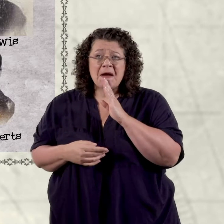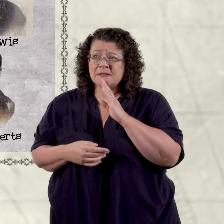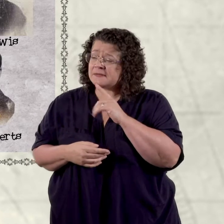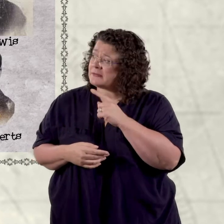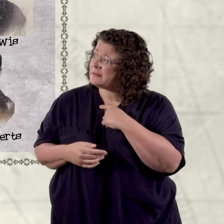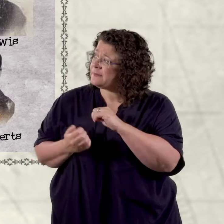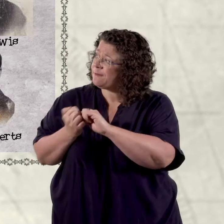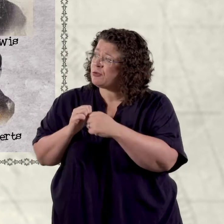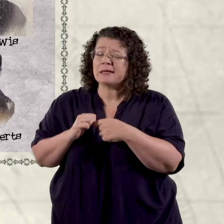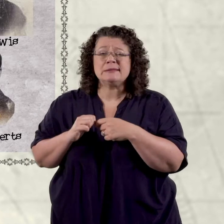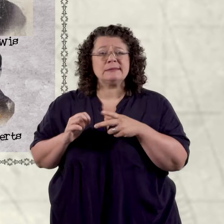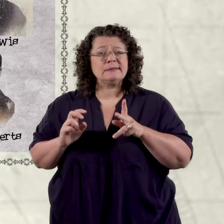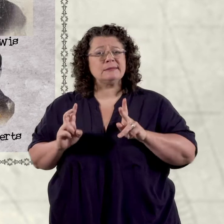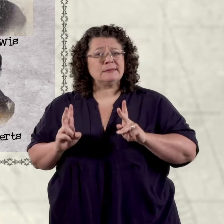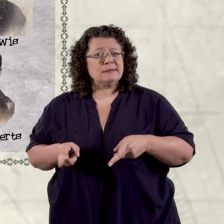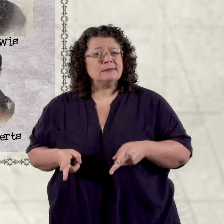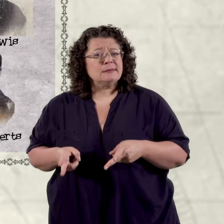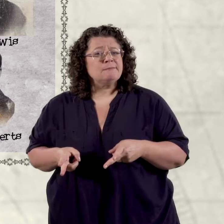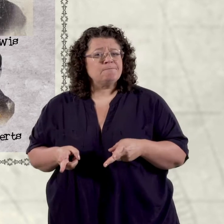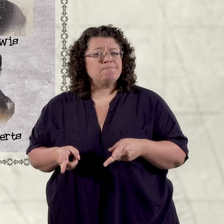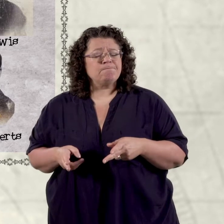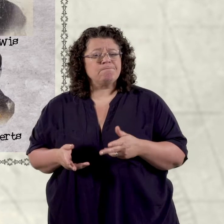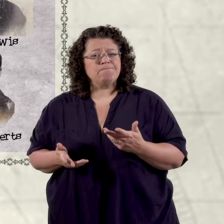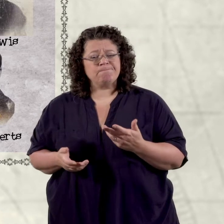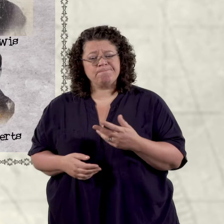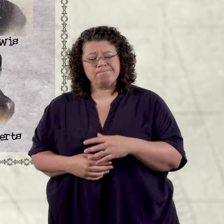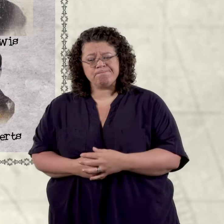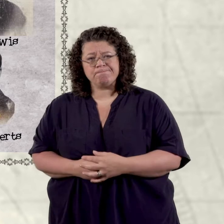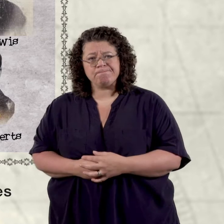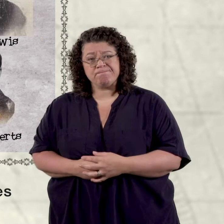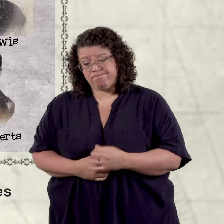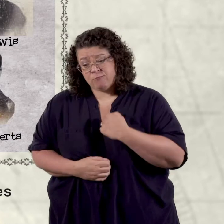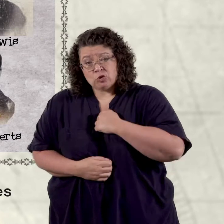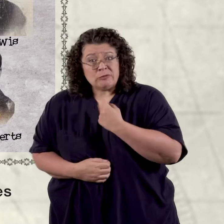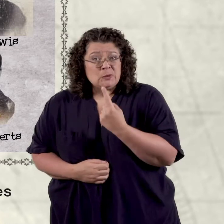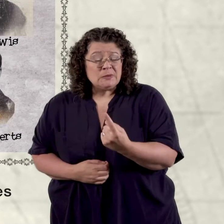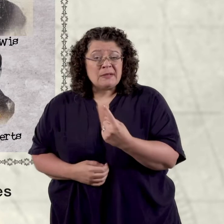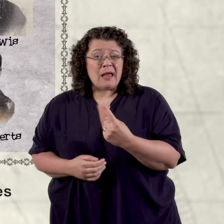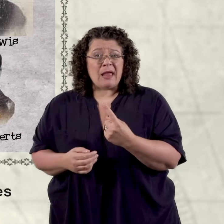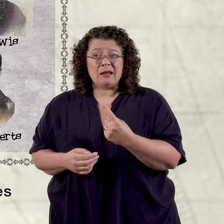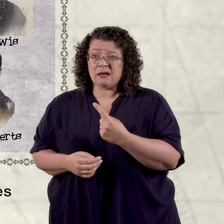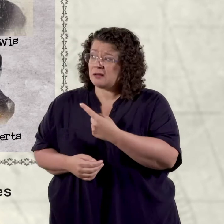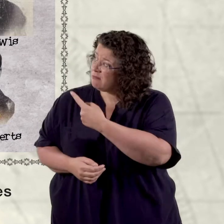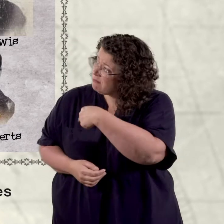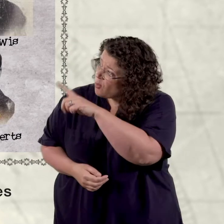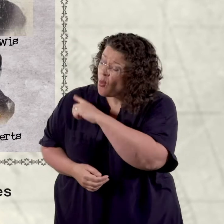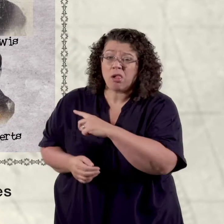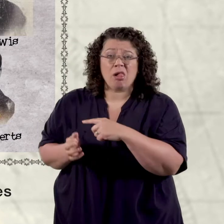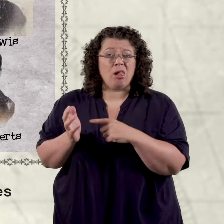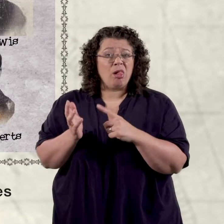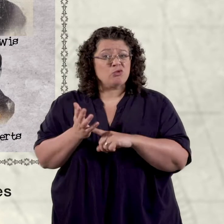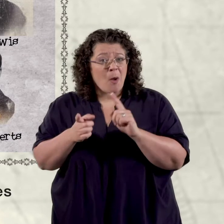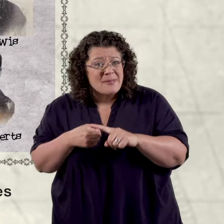Oherwydd, mae ddrwg i ni ddeud, na ddaeth Tom Evans, Moses Lewis, Watkin